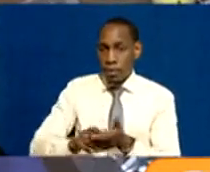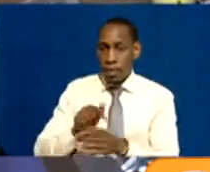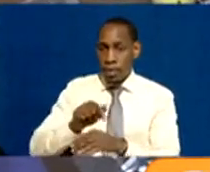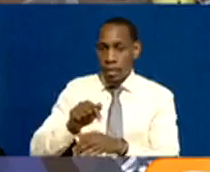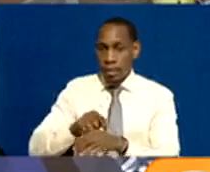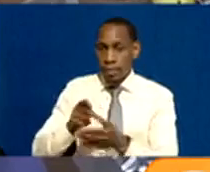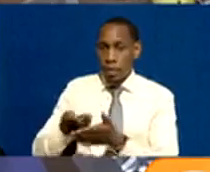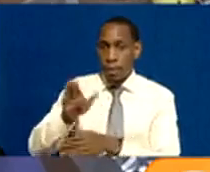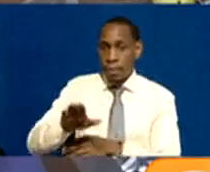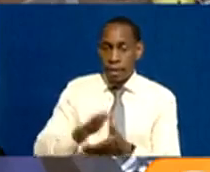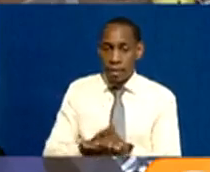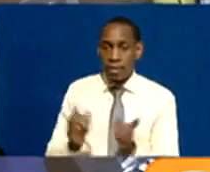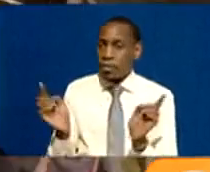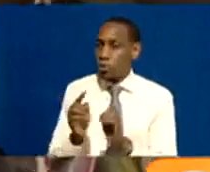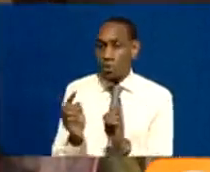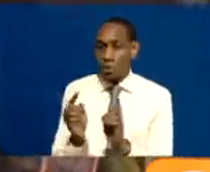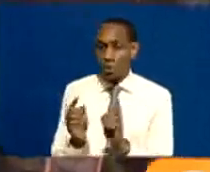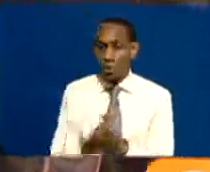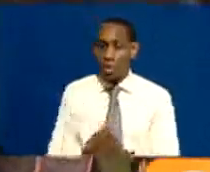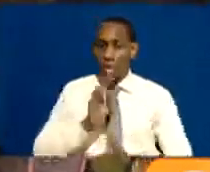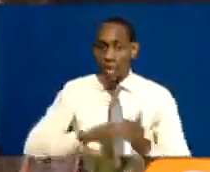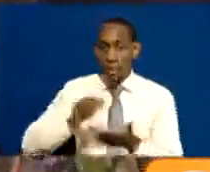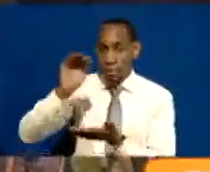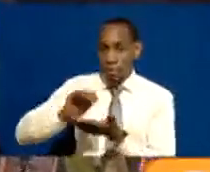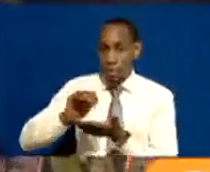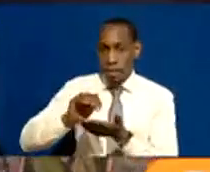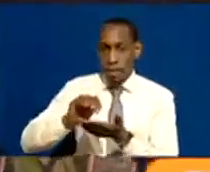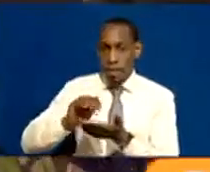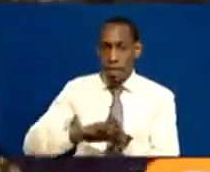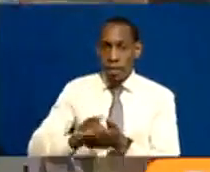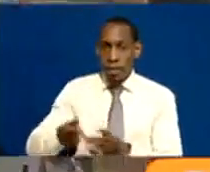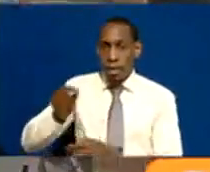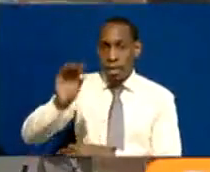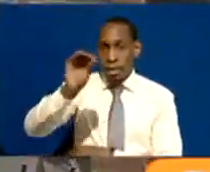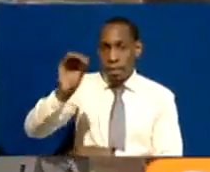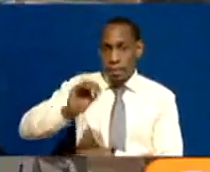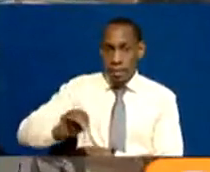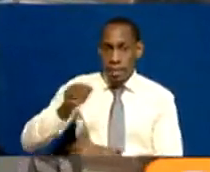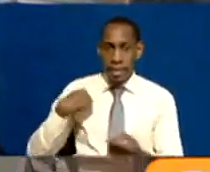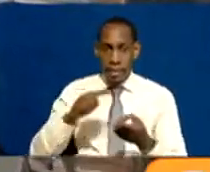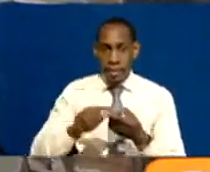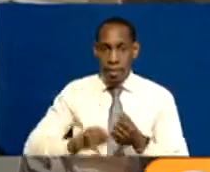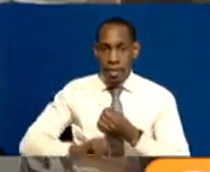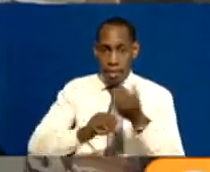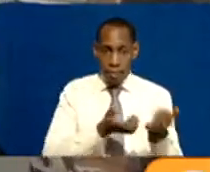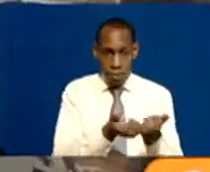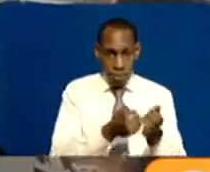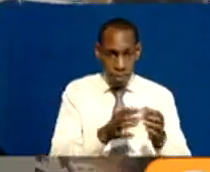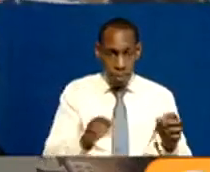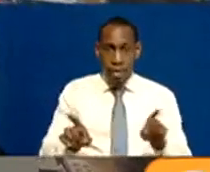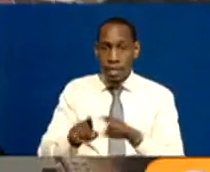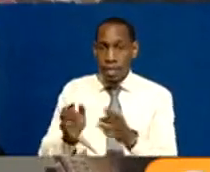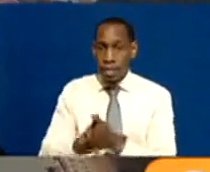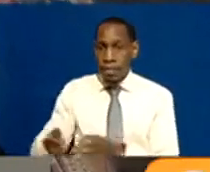kurudisha pesa, imekuwa dogo sana. He says the reduction in Fuliza interest rates will not only boost his business, it will